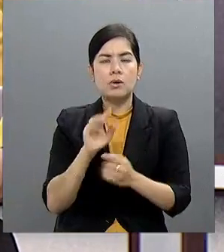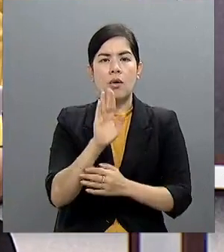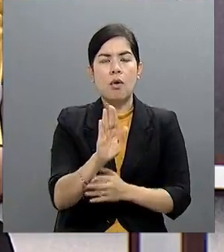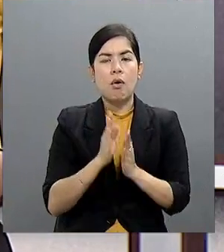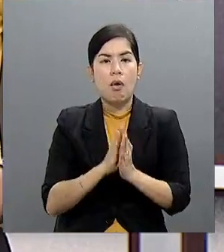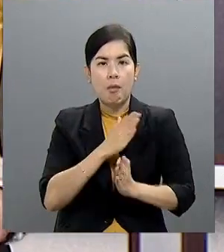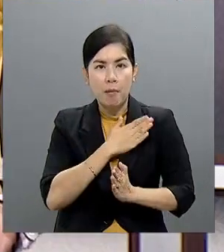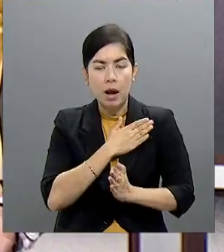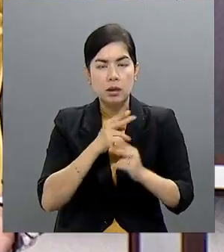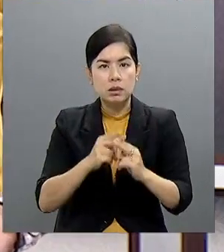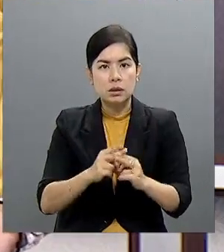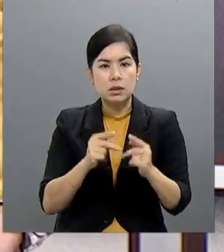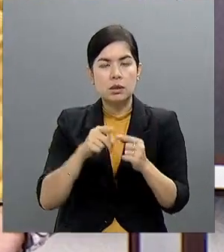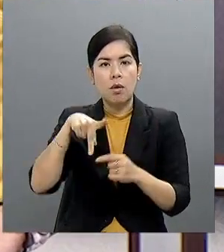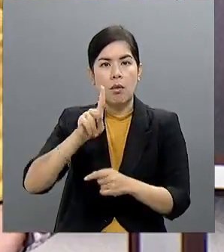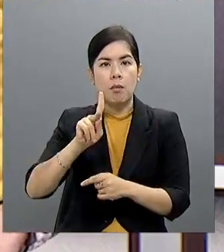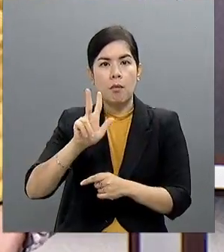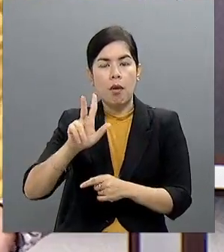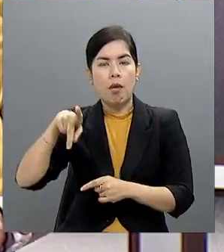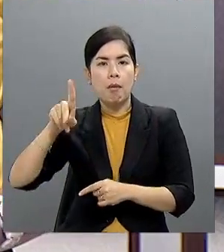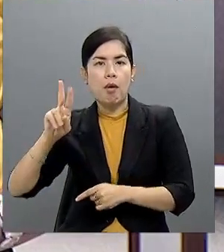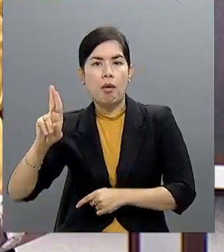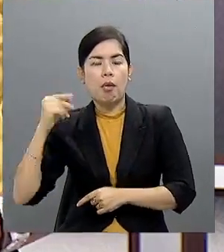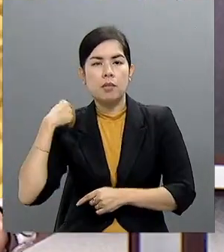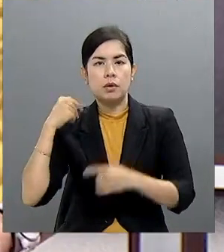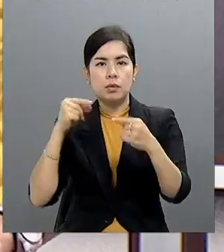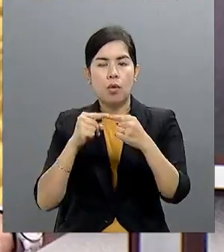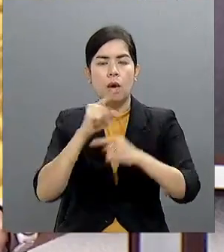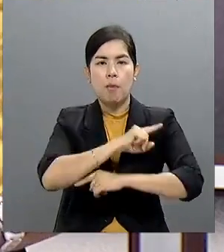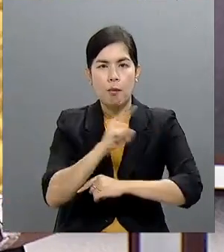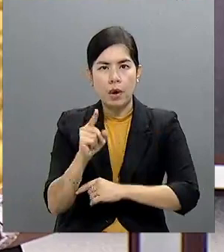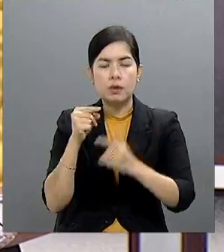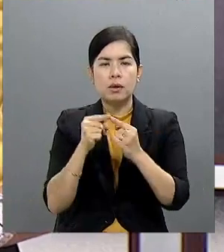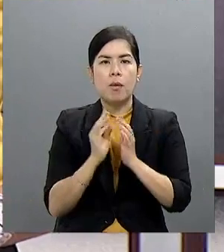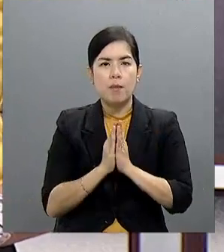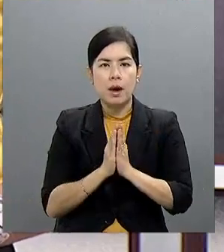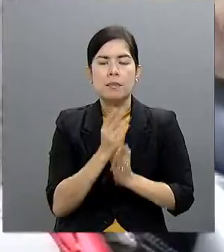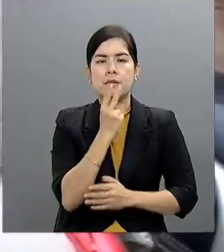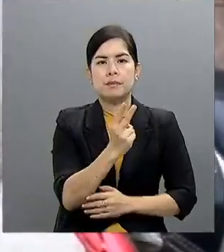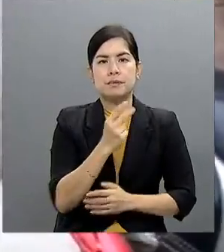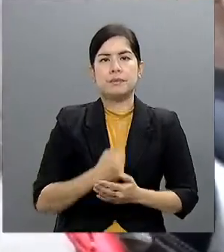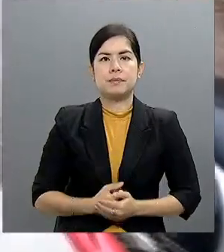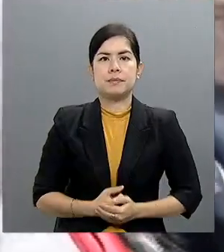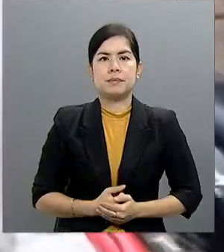วัดทองผาภูมิเนื่องในโอกาสวันเข้าพรรษาไปดูบรรยากาศนี้กันค่ะ